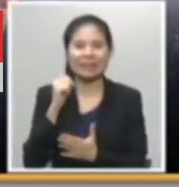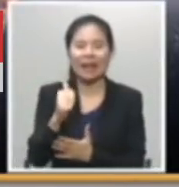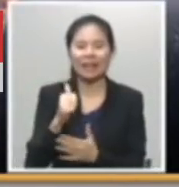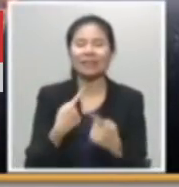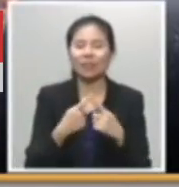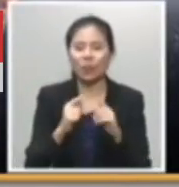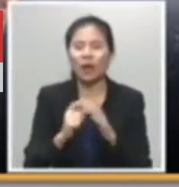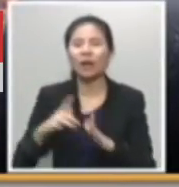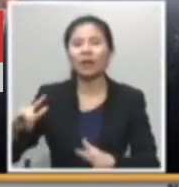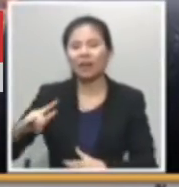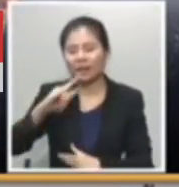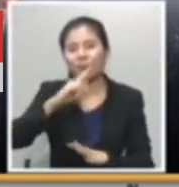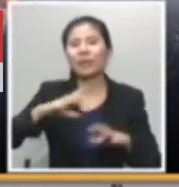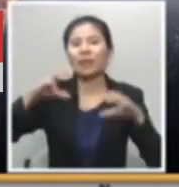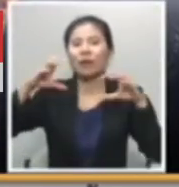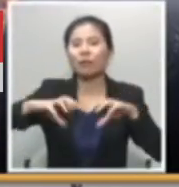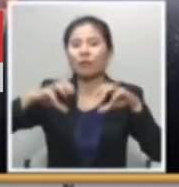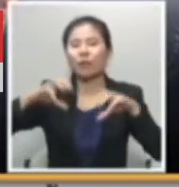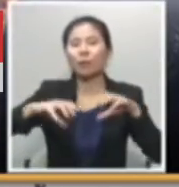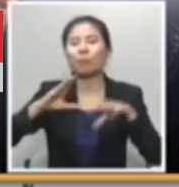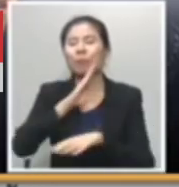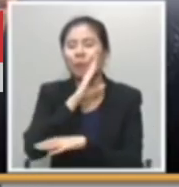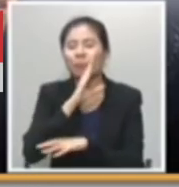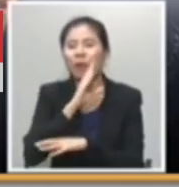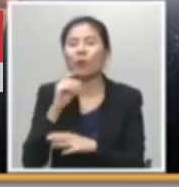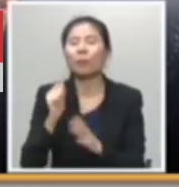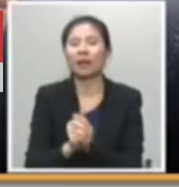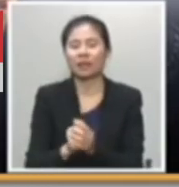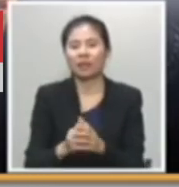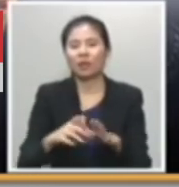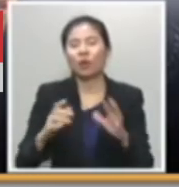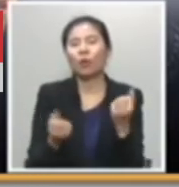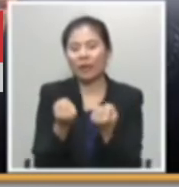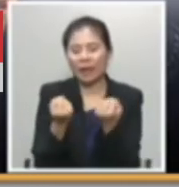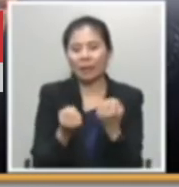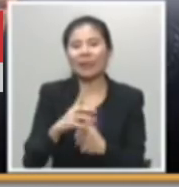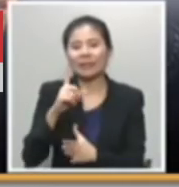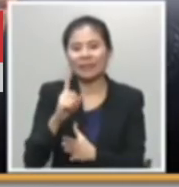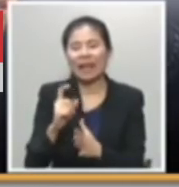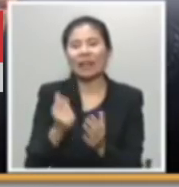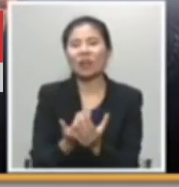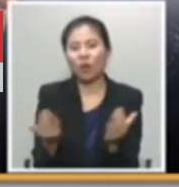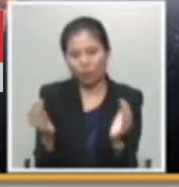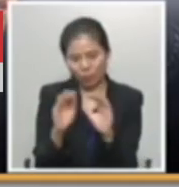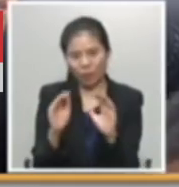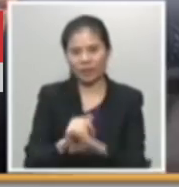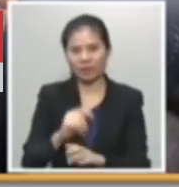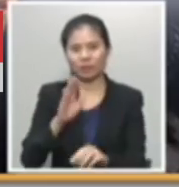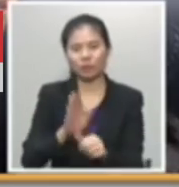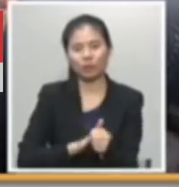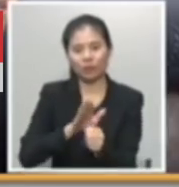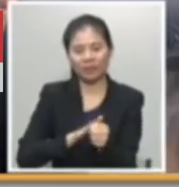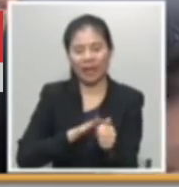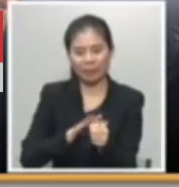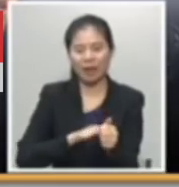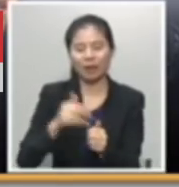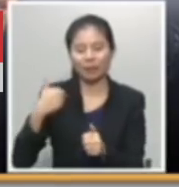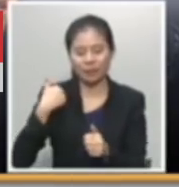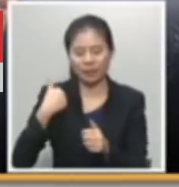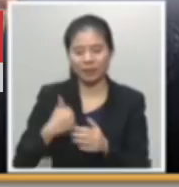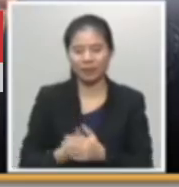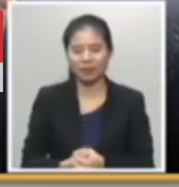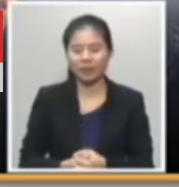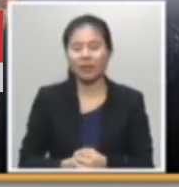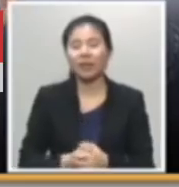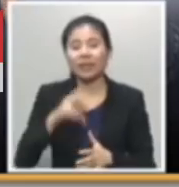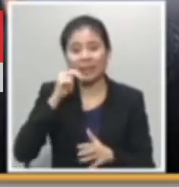นเทียมอ่ะของสารครอบครัวเขาจังเลยนะครับอีกประการหนึ่งนะครับท่านดูนะครับตอนที่น้ำท่วม